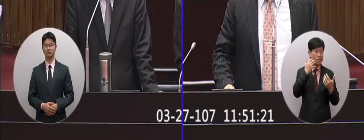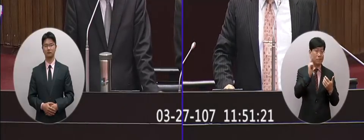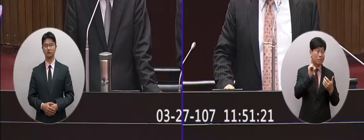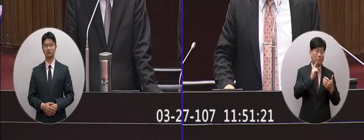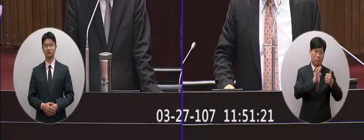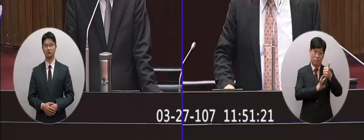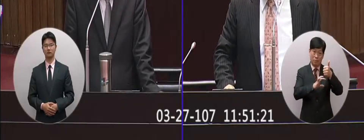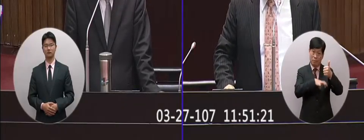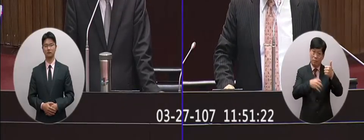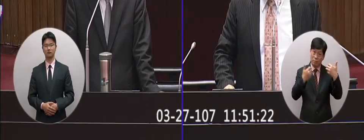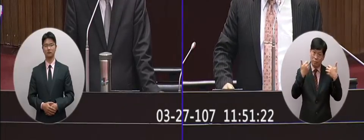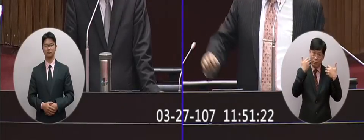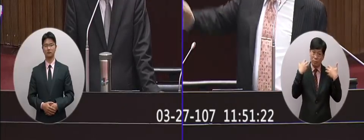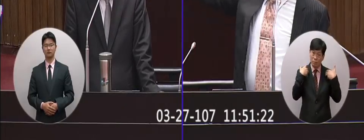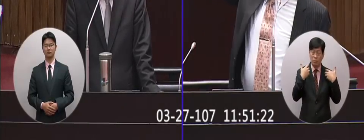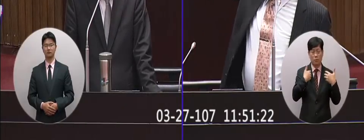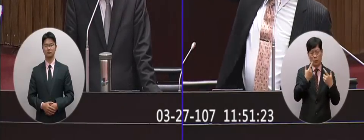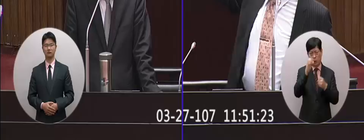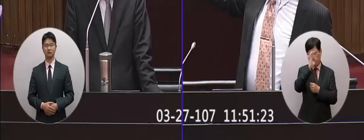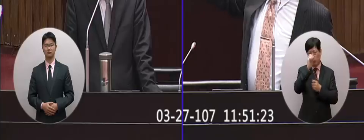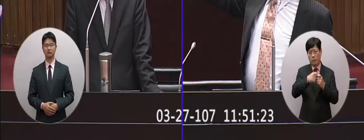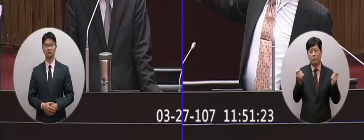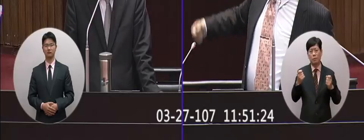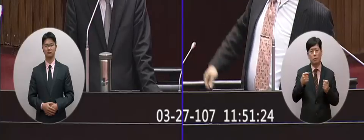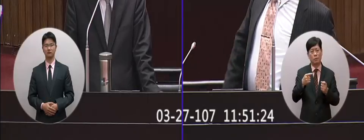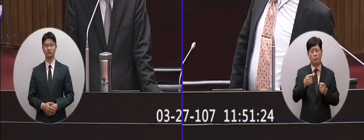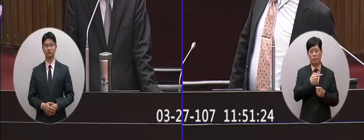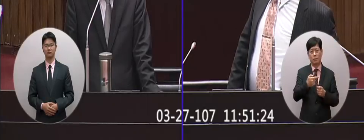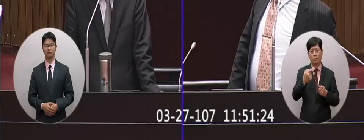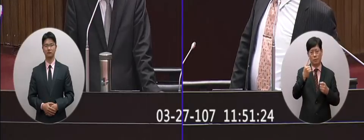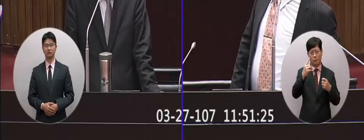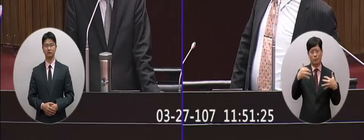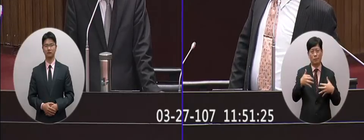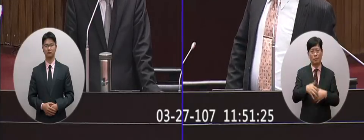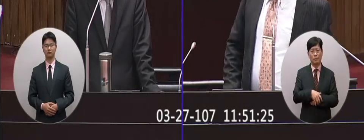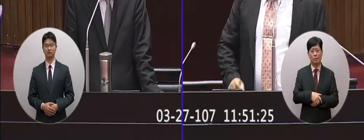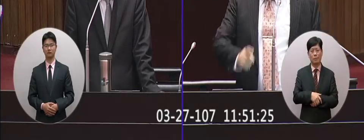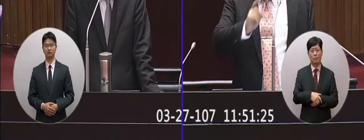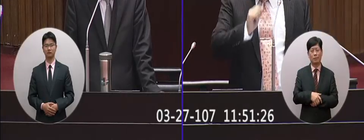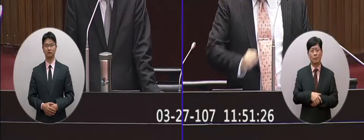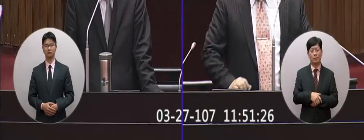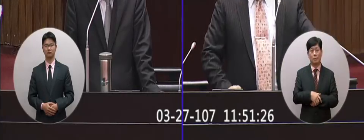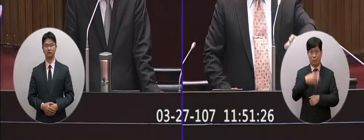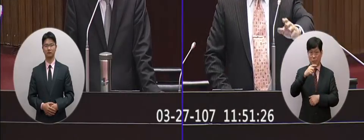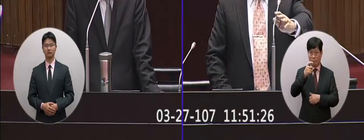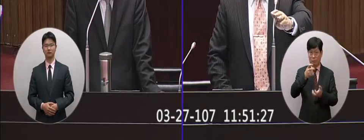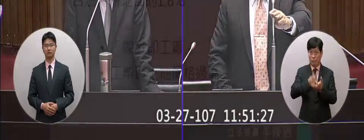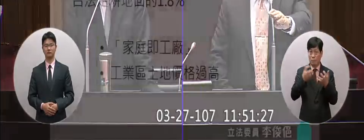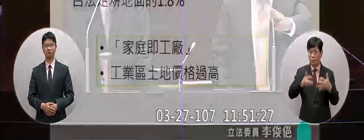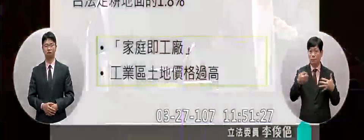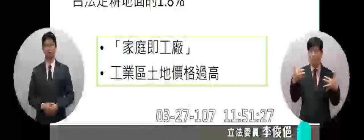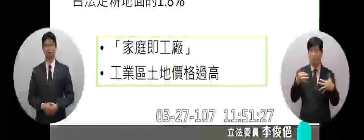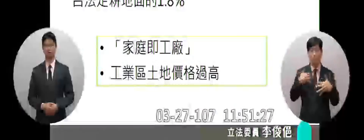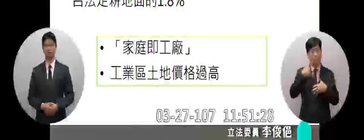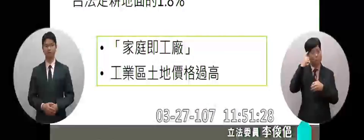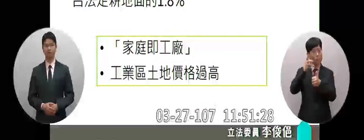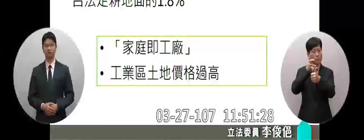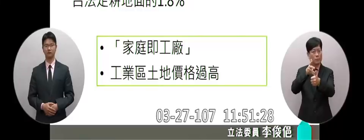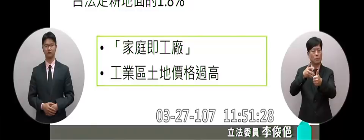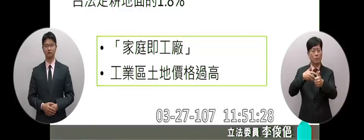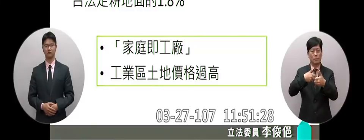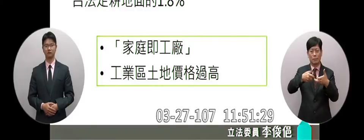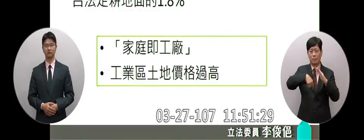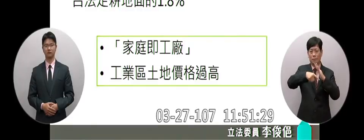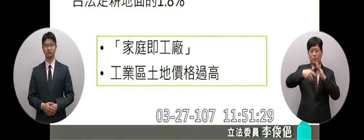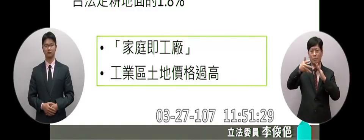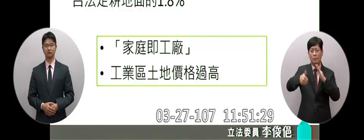驳回，我马上找足久，好，所以这个是一个问题。来，在下面， 还有一个非常严重的问题，这个要请教部